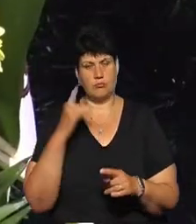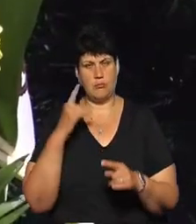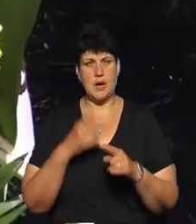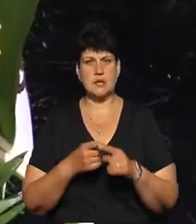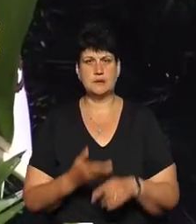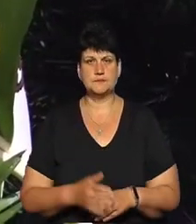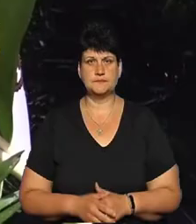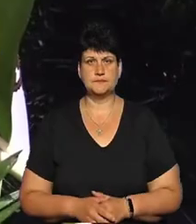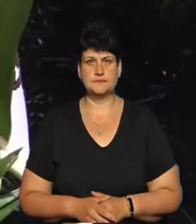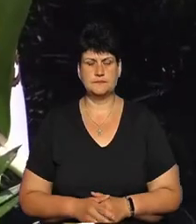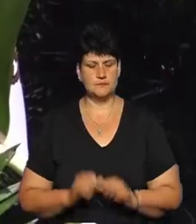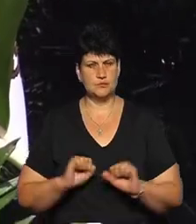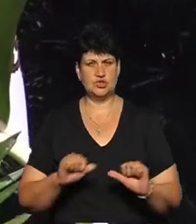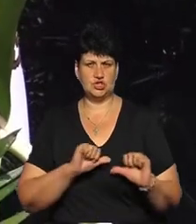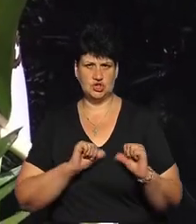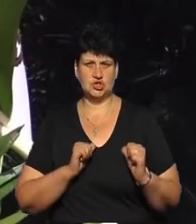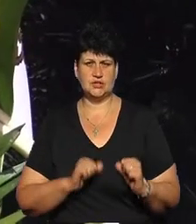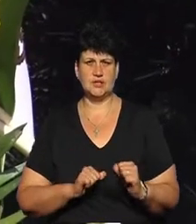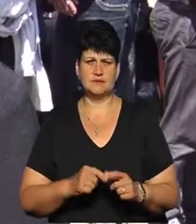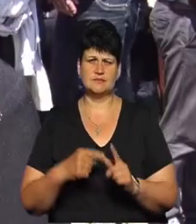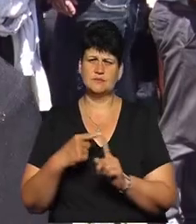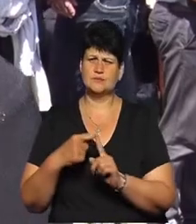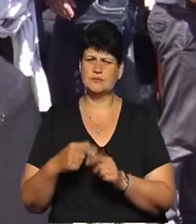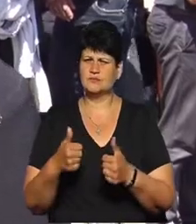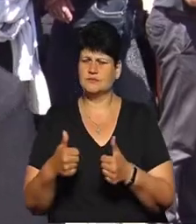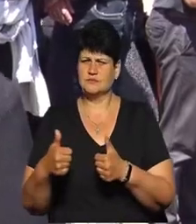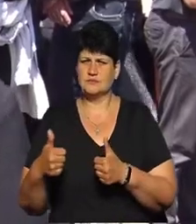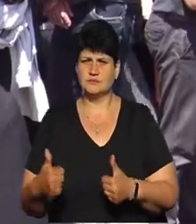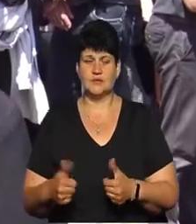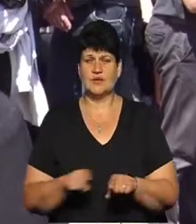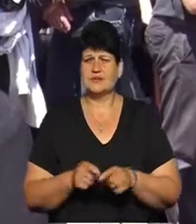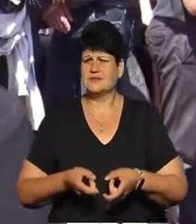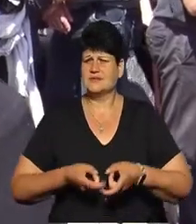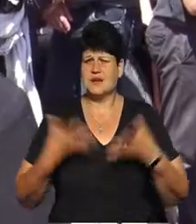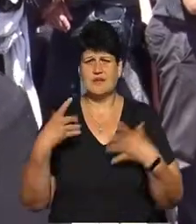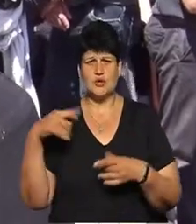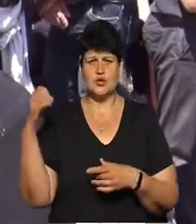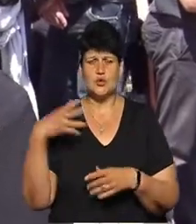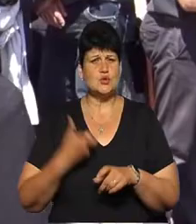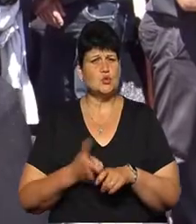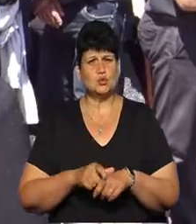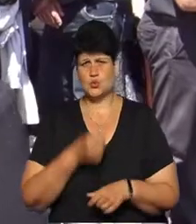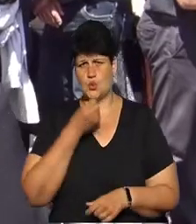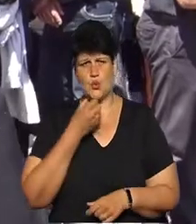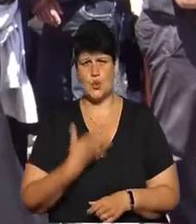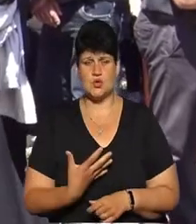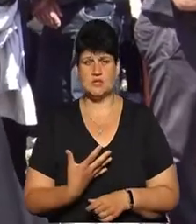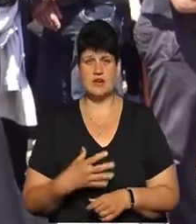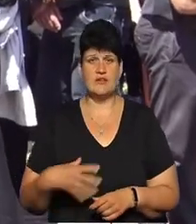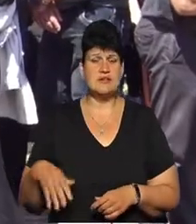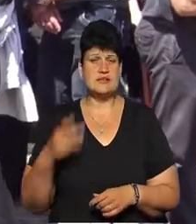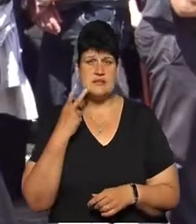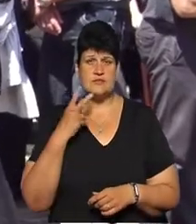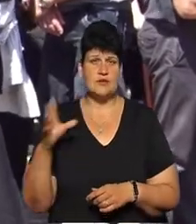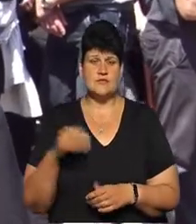Мужнім, щирим, позитивним, таким яскравим, як сонце, дуже хорошим. Завжди всім допомагав, всіх